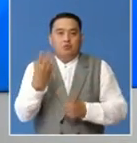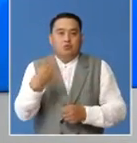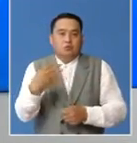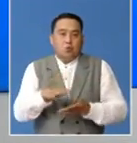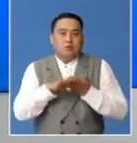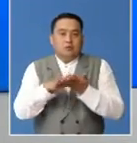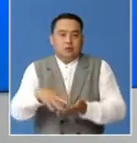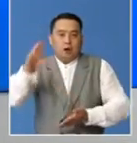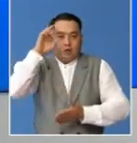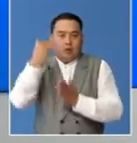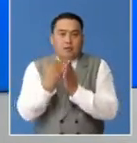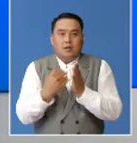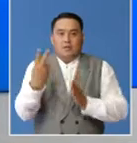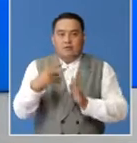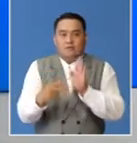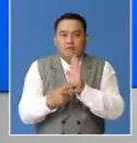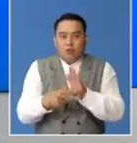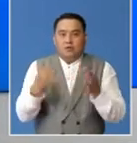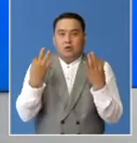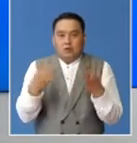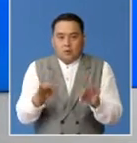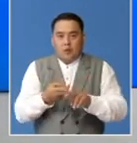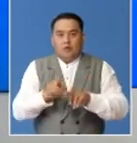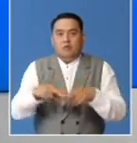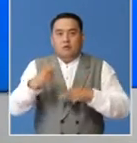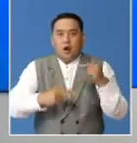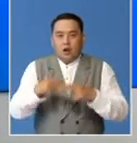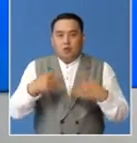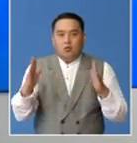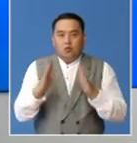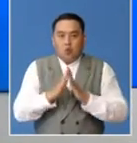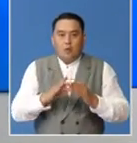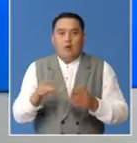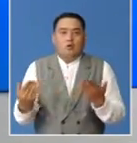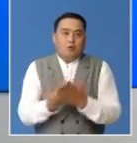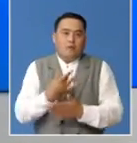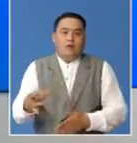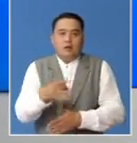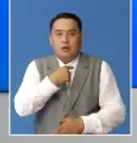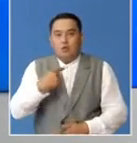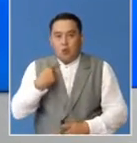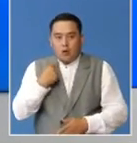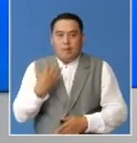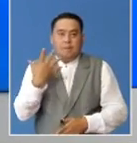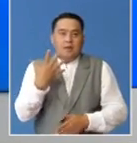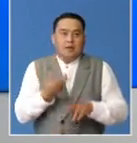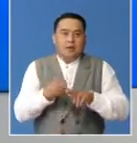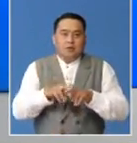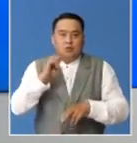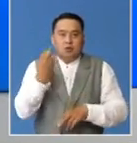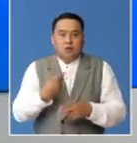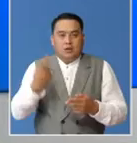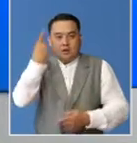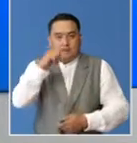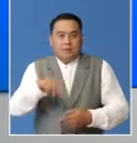по госпрограмме, 28 из них одобрено. С ходом строительства жилого дома в новом микрорайоне Талдыкургана и реализацией 5